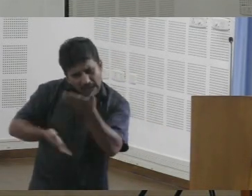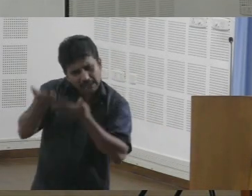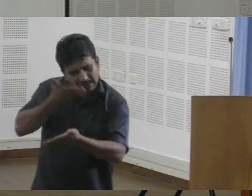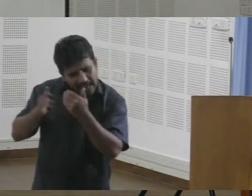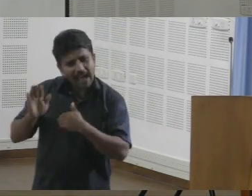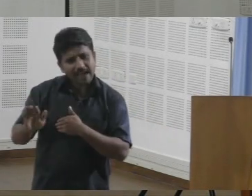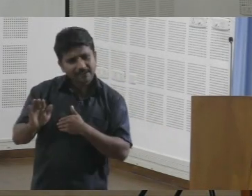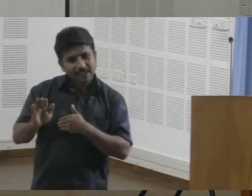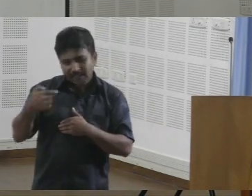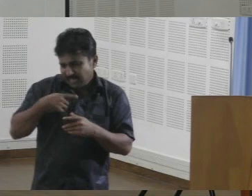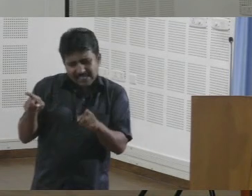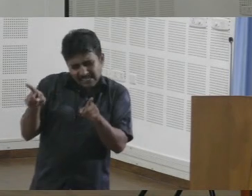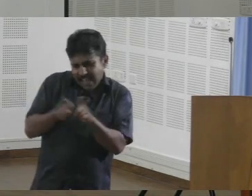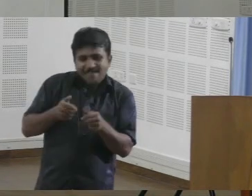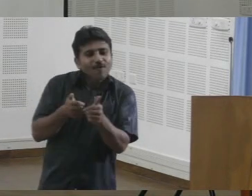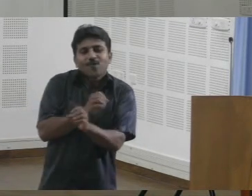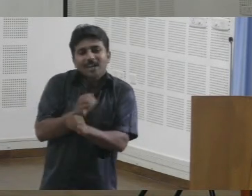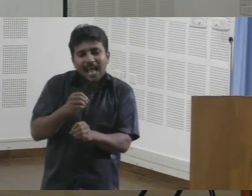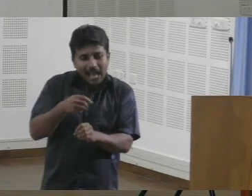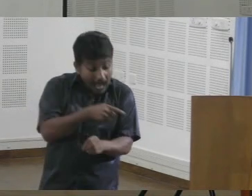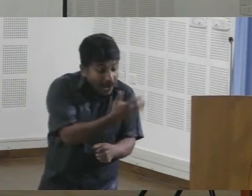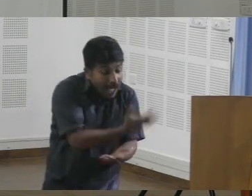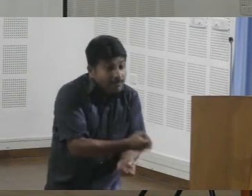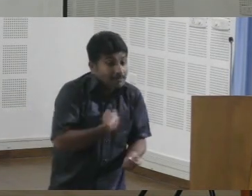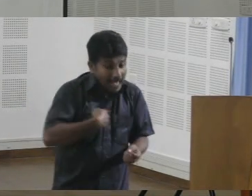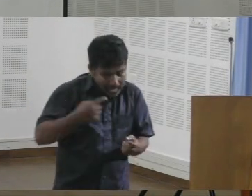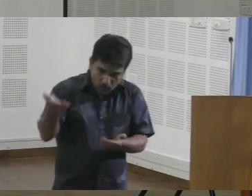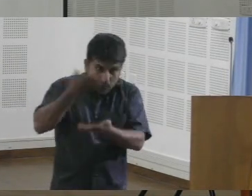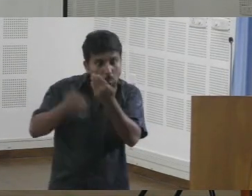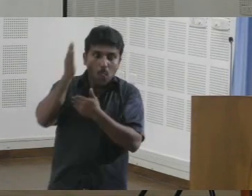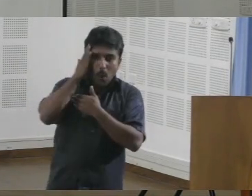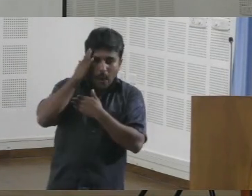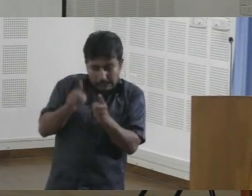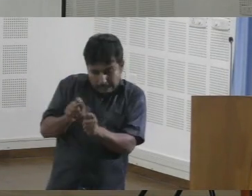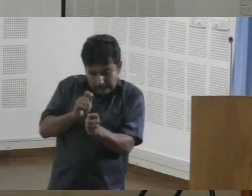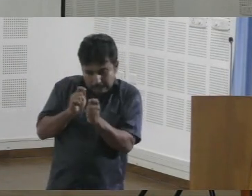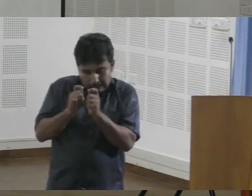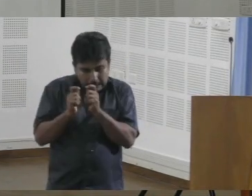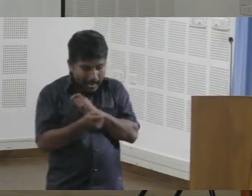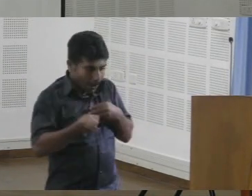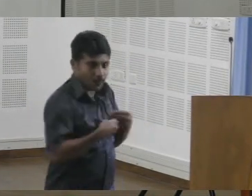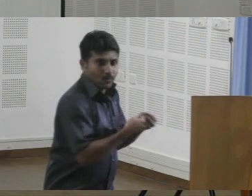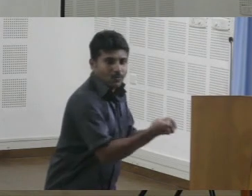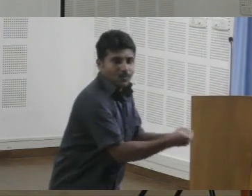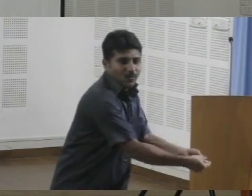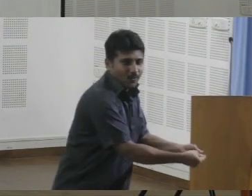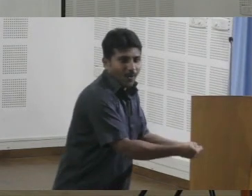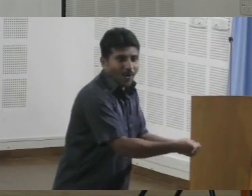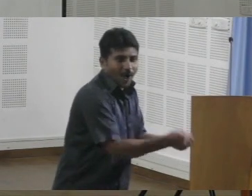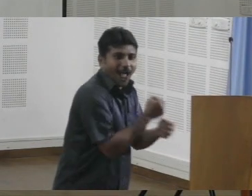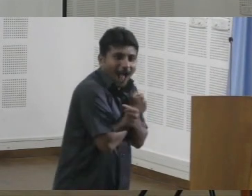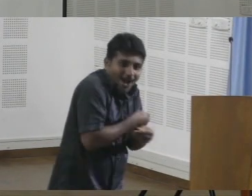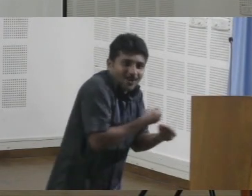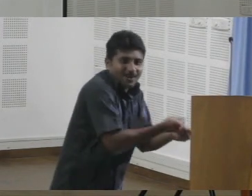അവൻ കംഫർട്ടബിളായ രീതിയിൽ മാറ്റി അത് കൂടുതൽ ഇതോടുകൂടി ചെയ്യുമ്പോഴാണ് അവർ ആ ആക്ടിവിറ്റി